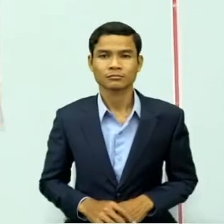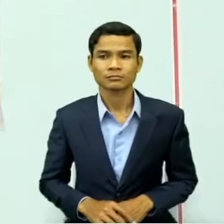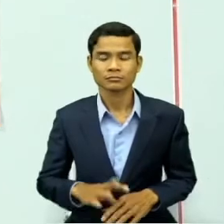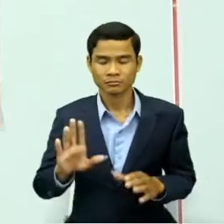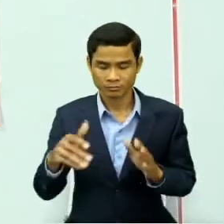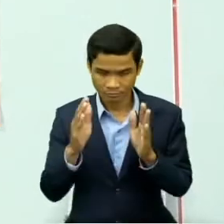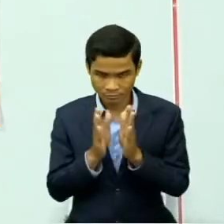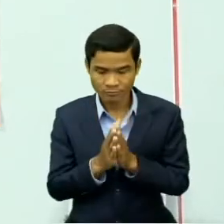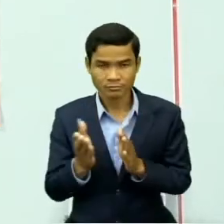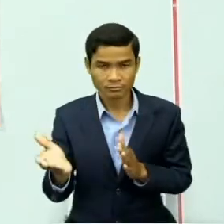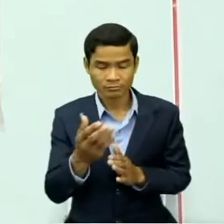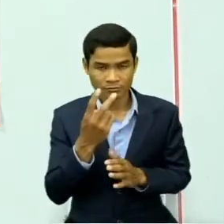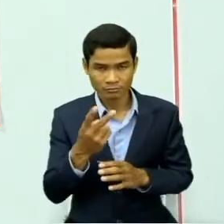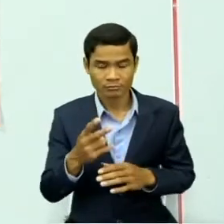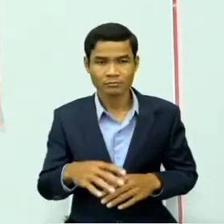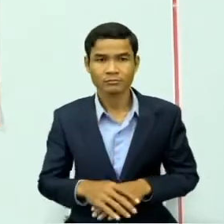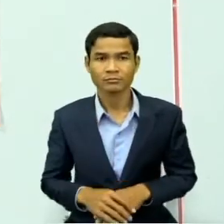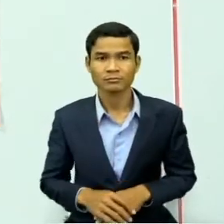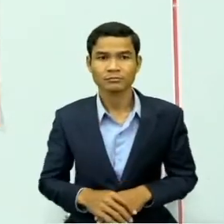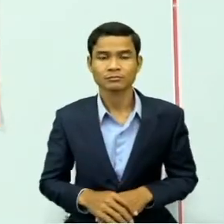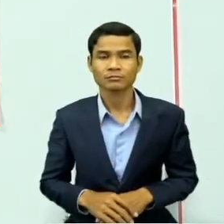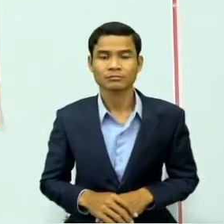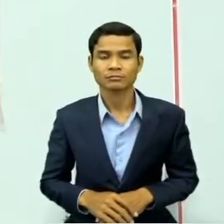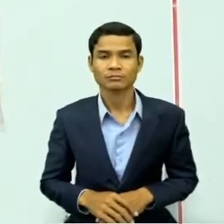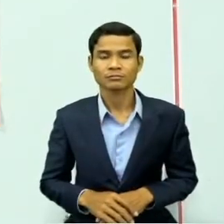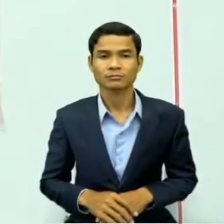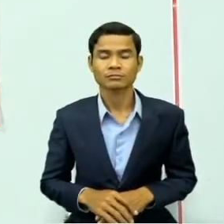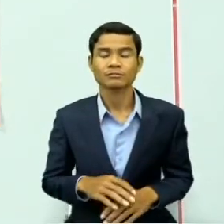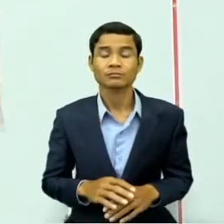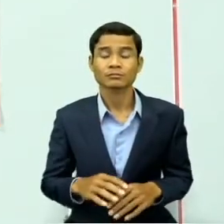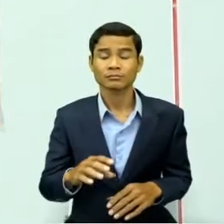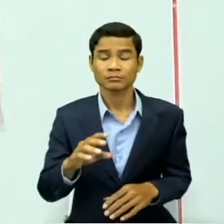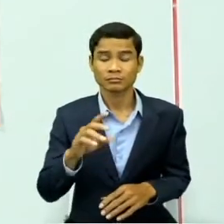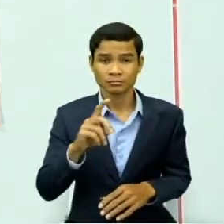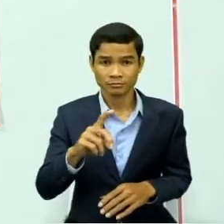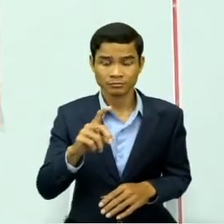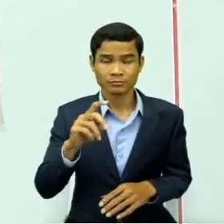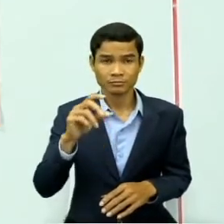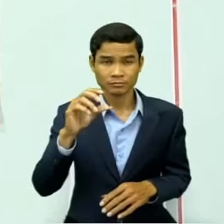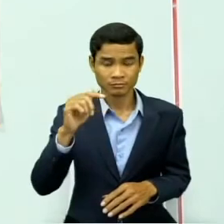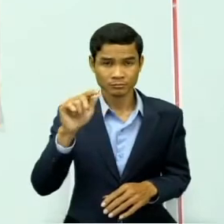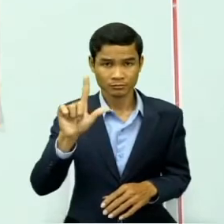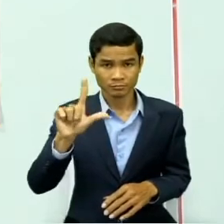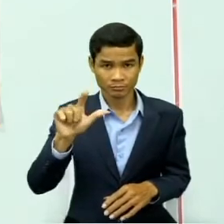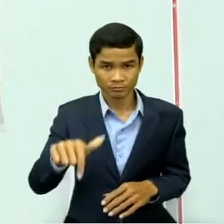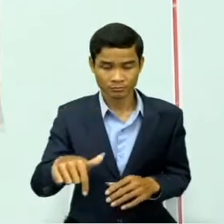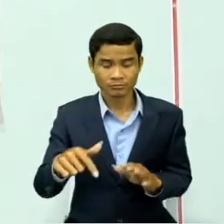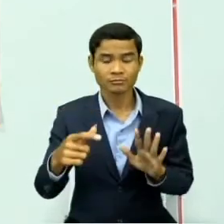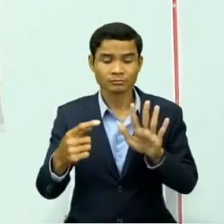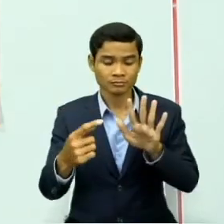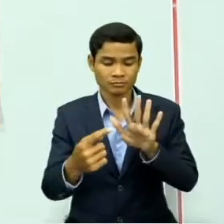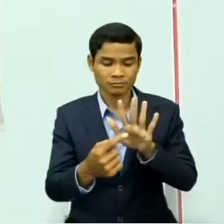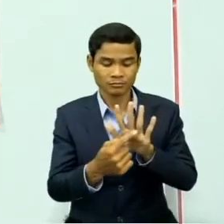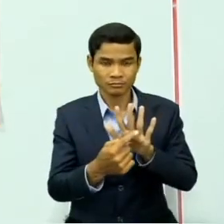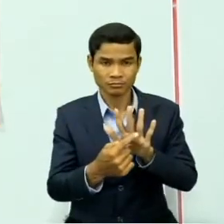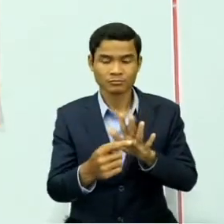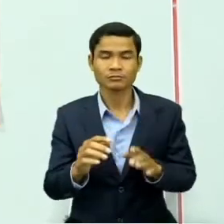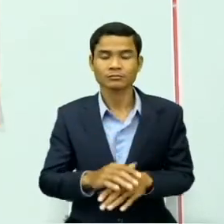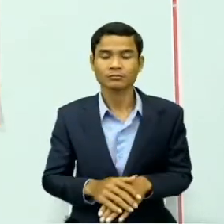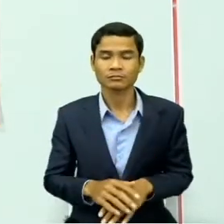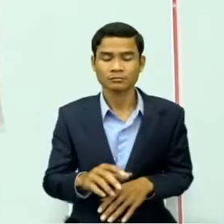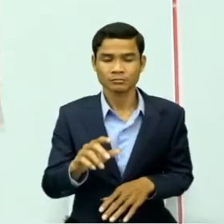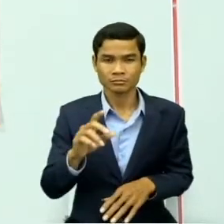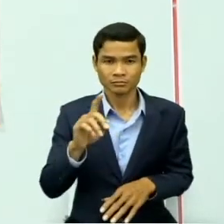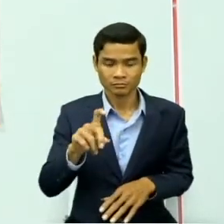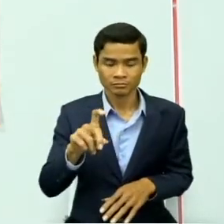Chà, ốc con tiền tuột. Pchô ủa, pchùa. Chà, mà đông tiết nè.